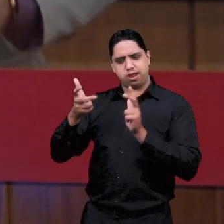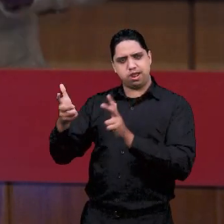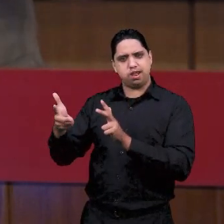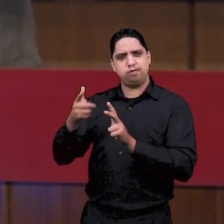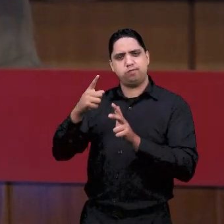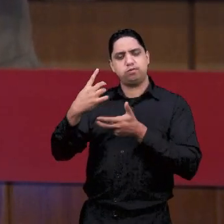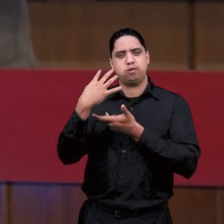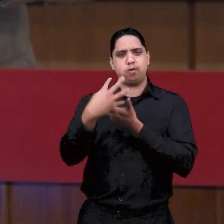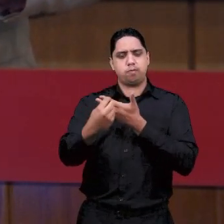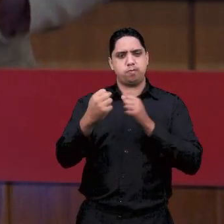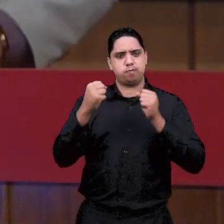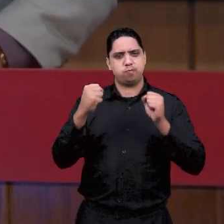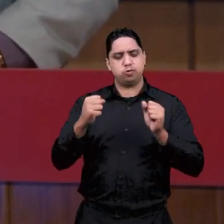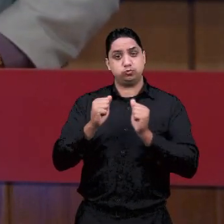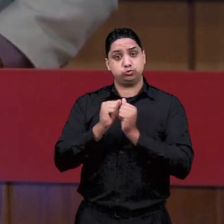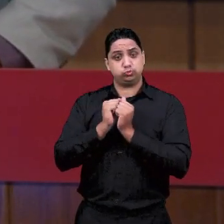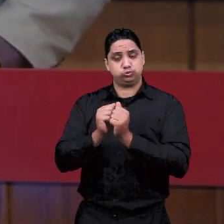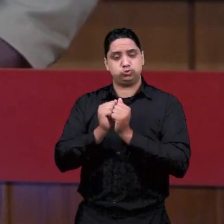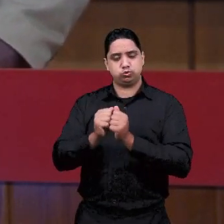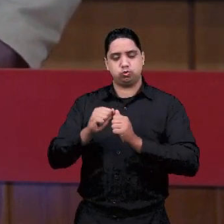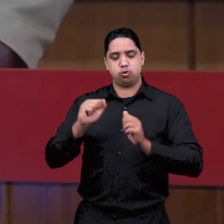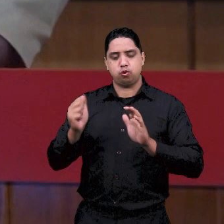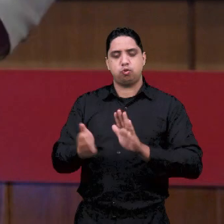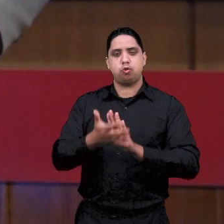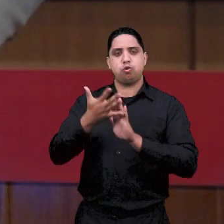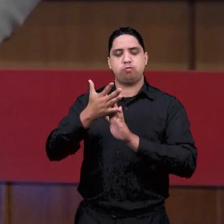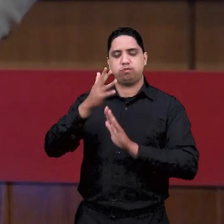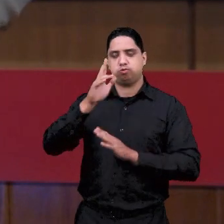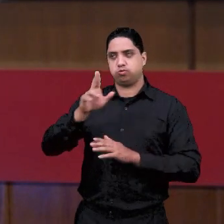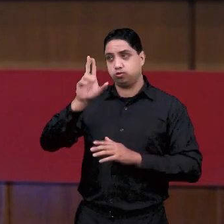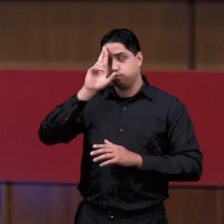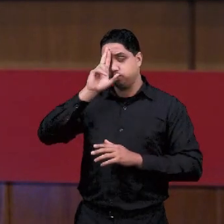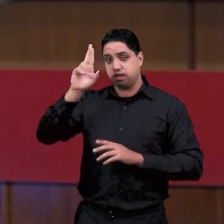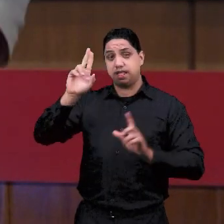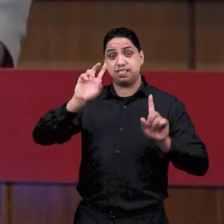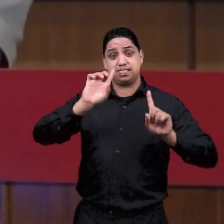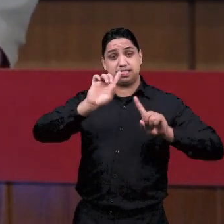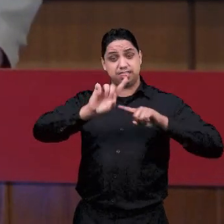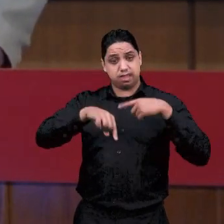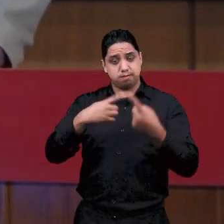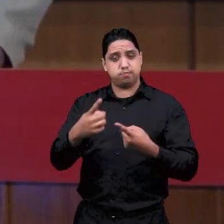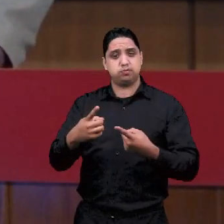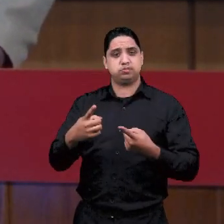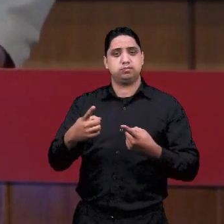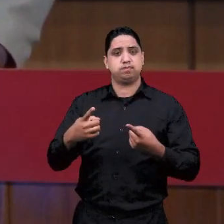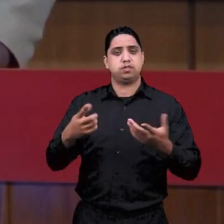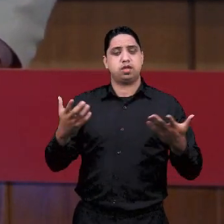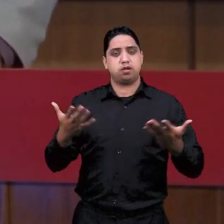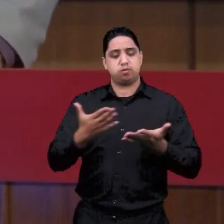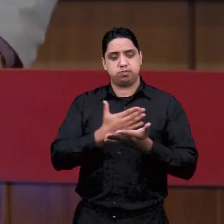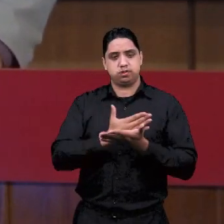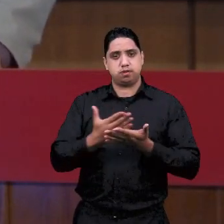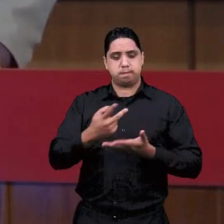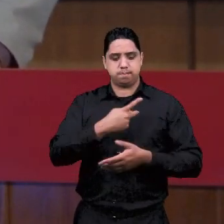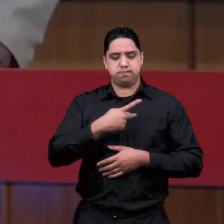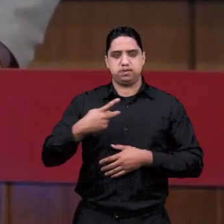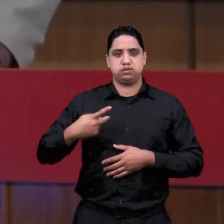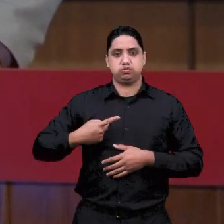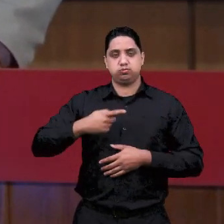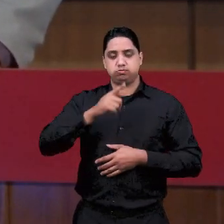Les paroles vont être projetées à l'écran. Vous pouvez louer avec nous. Et dans la séquence de la louange, le passage de Tigueiros